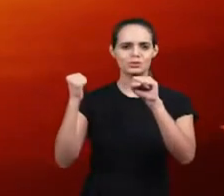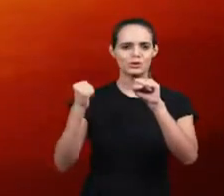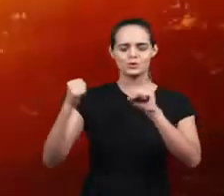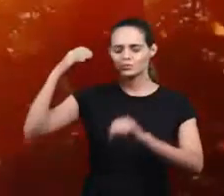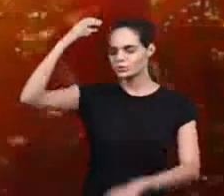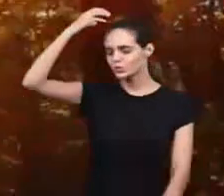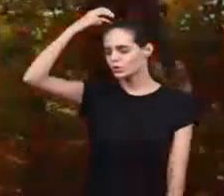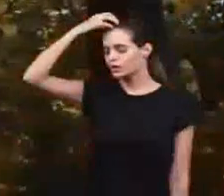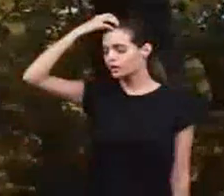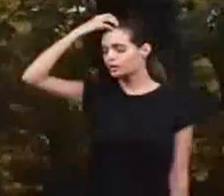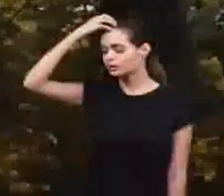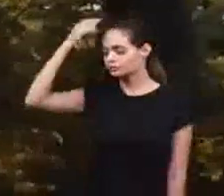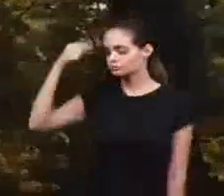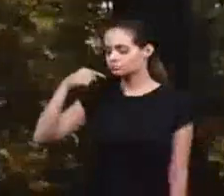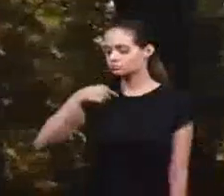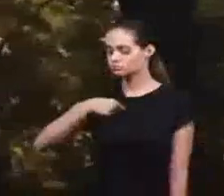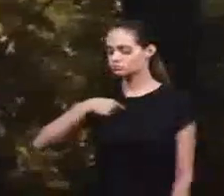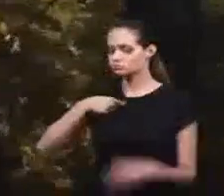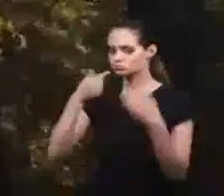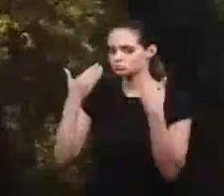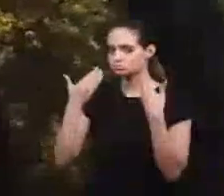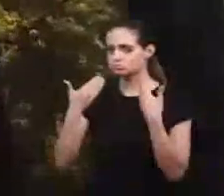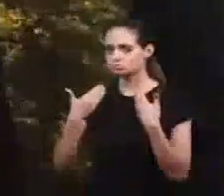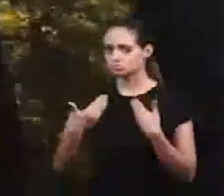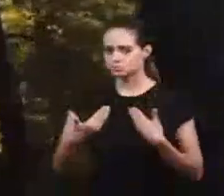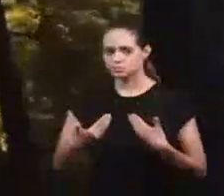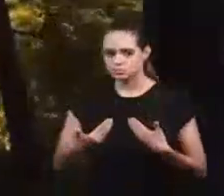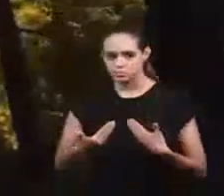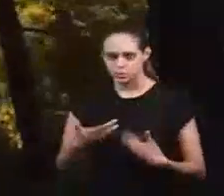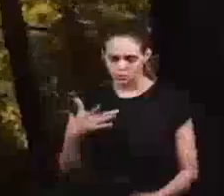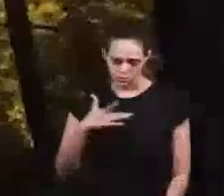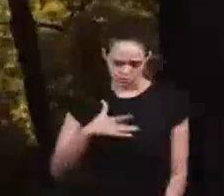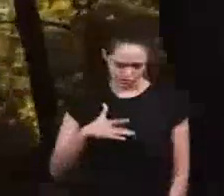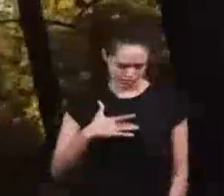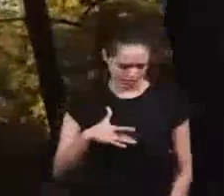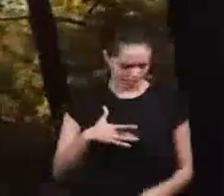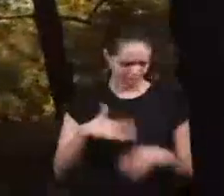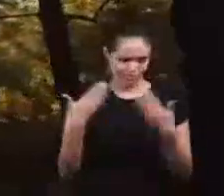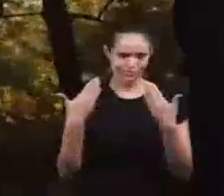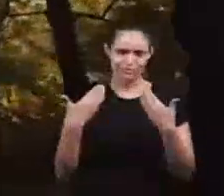Das große Wesen und ich ein armer Bettler.